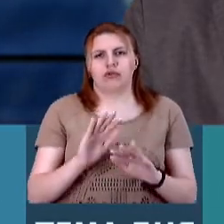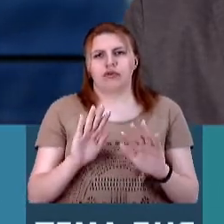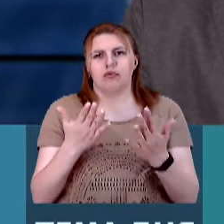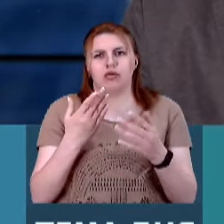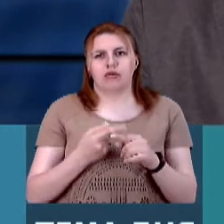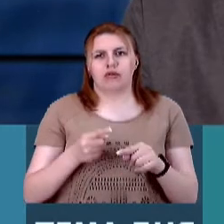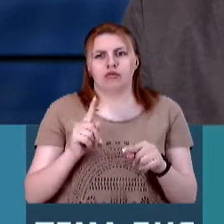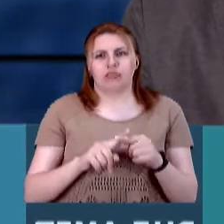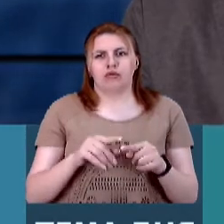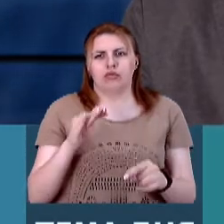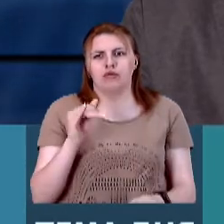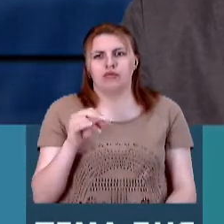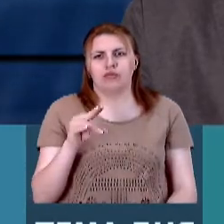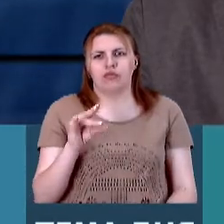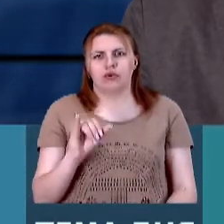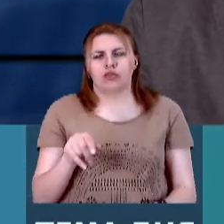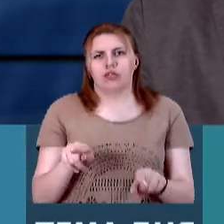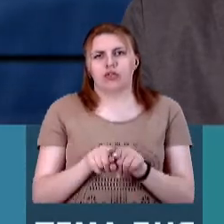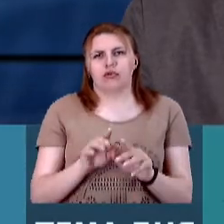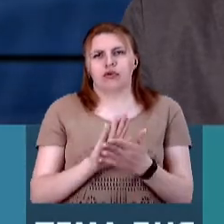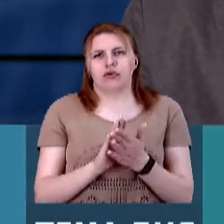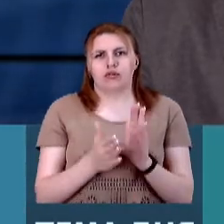на фоні такої складної епідеміологічної ситуації